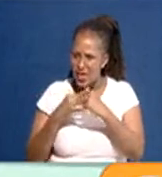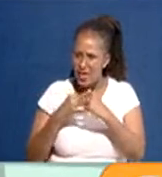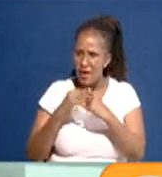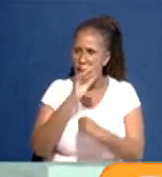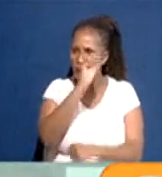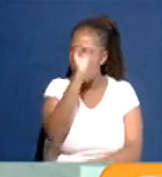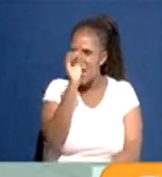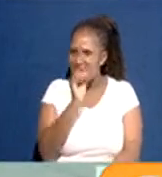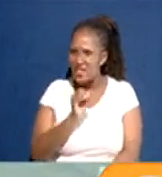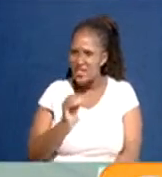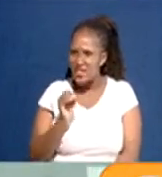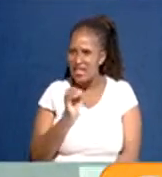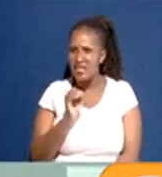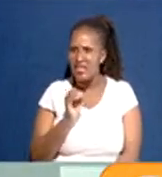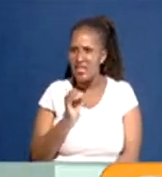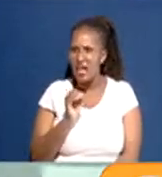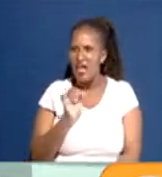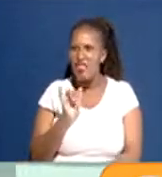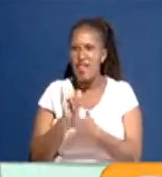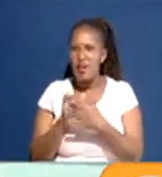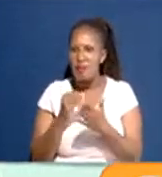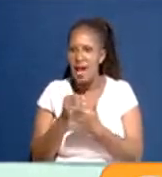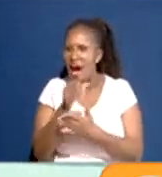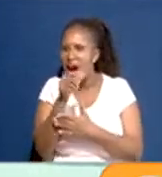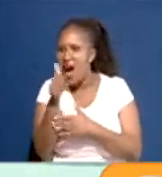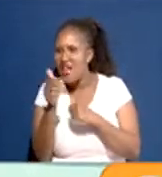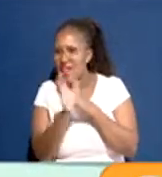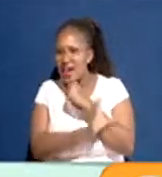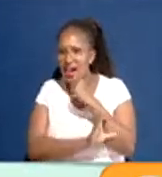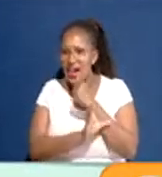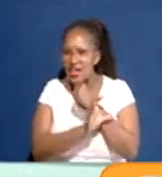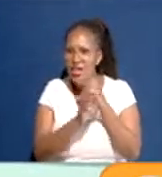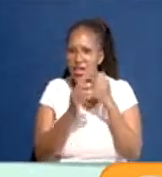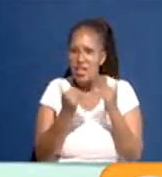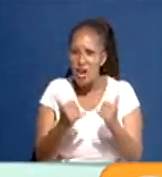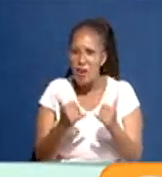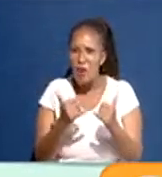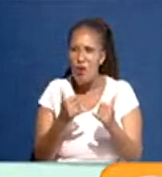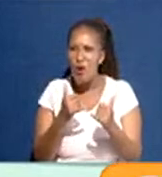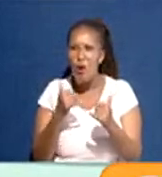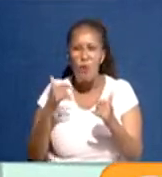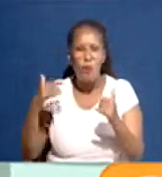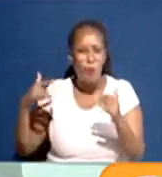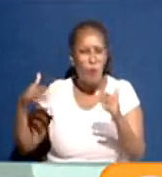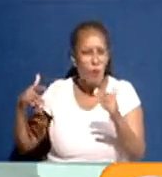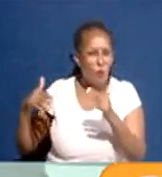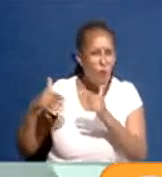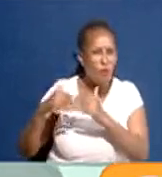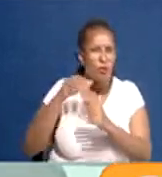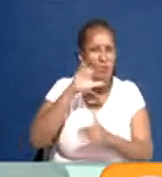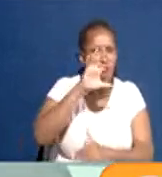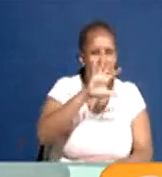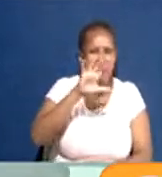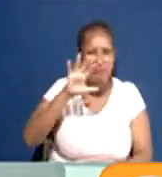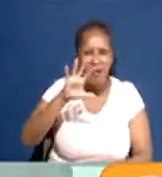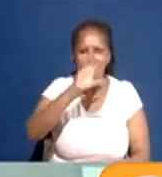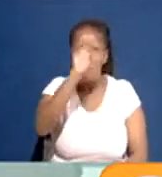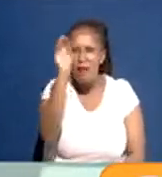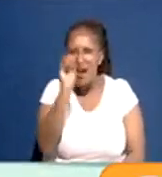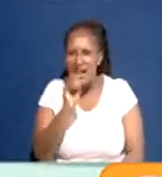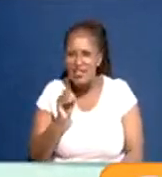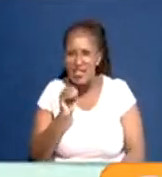GDP. Inchi zingine, ziko all the way to 55% of